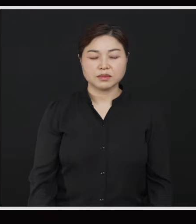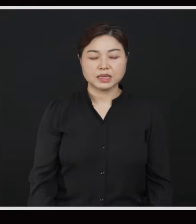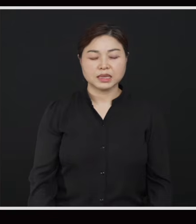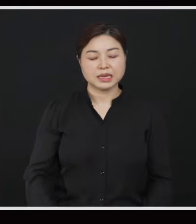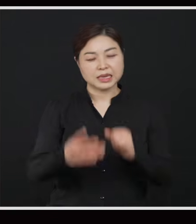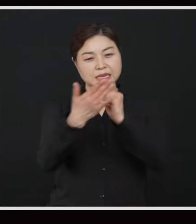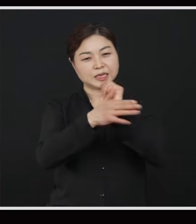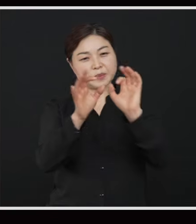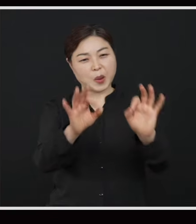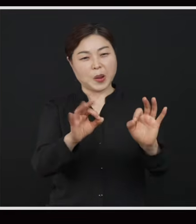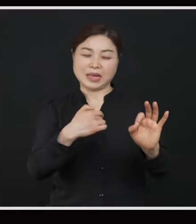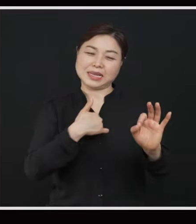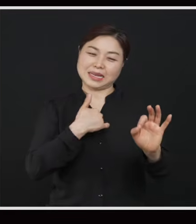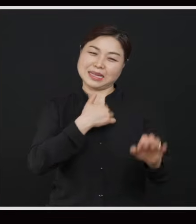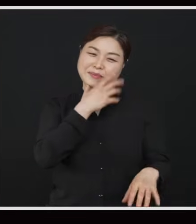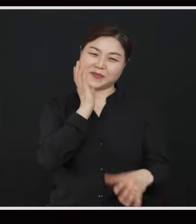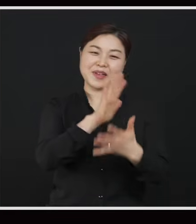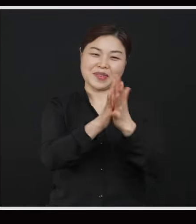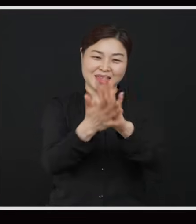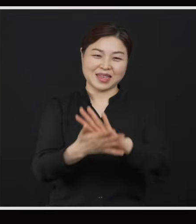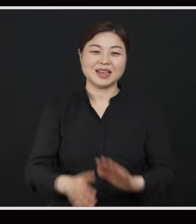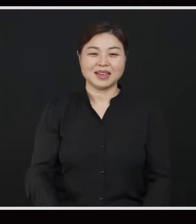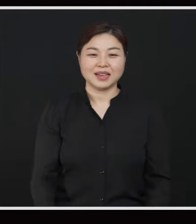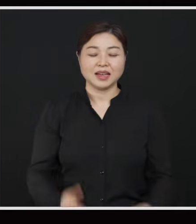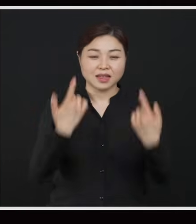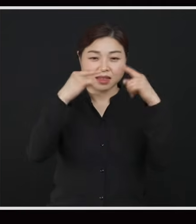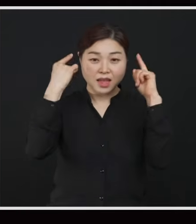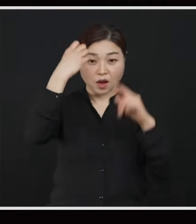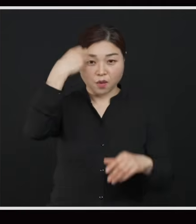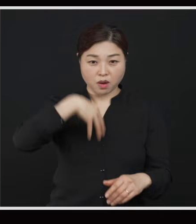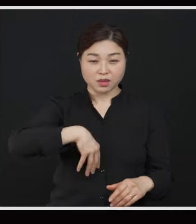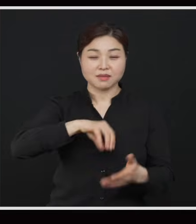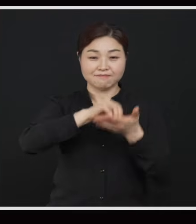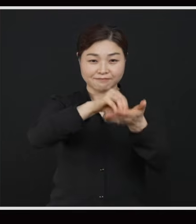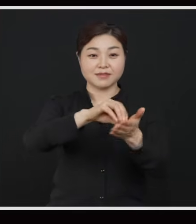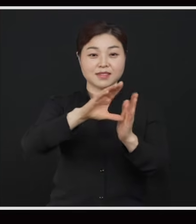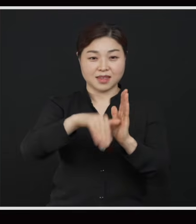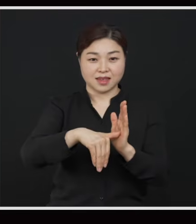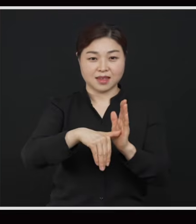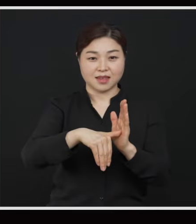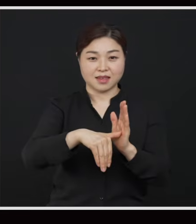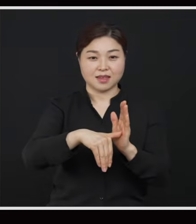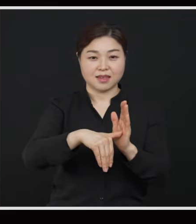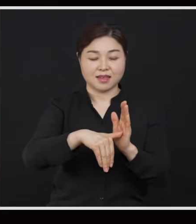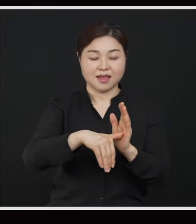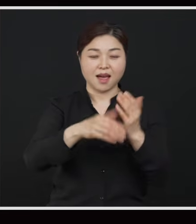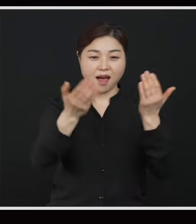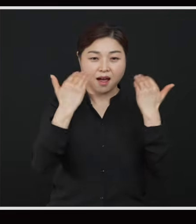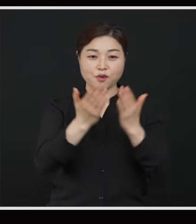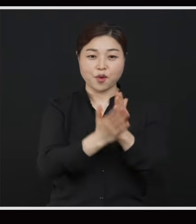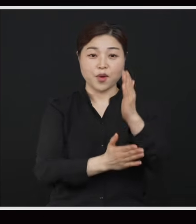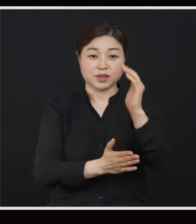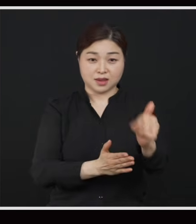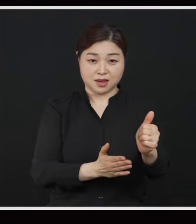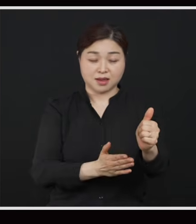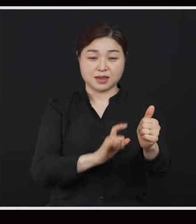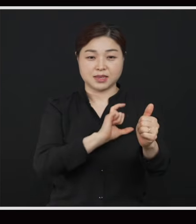그동안 많이 변했습니다만, 옛날에 대학원 처음 들어갔을 때 갔더니